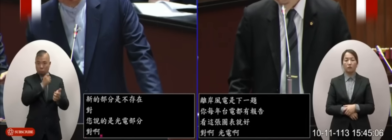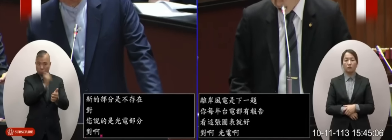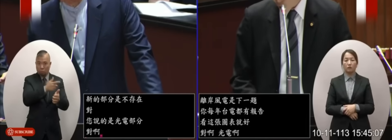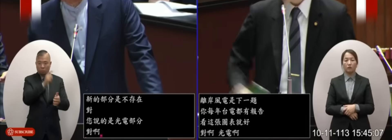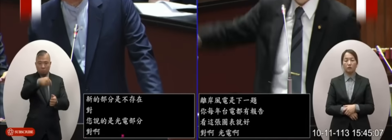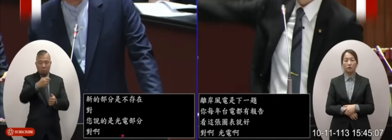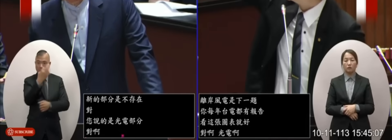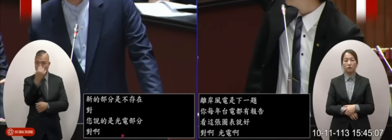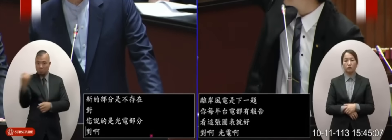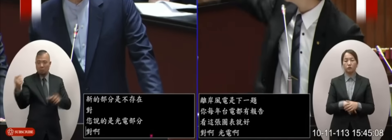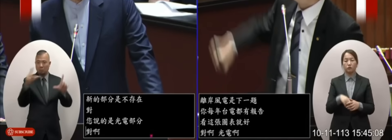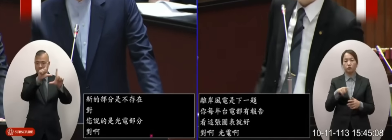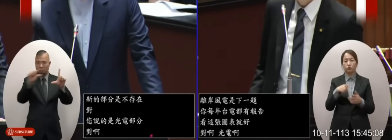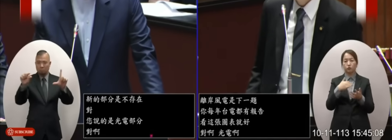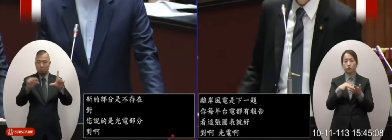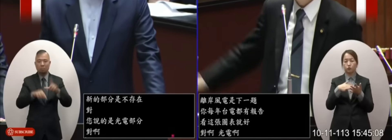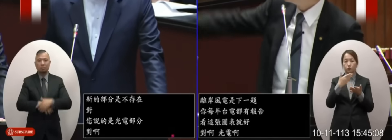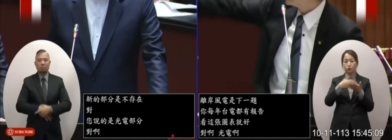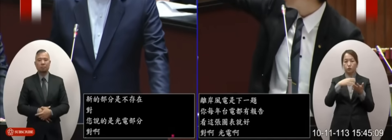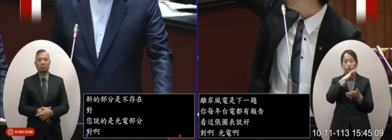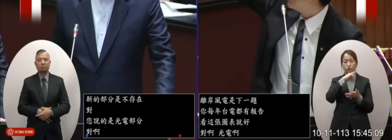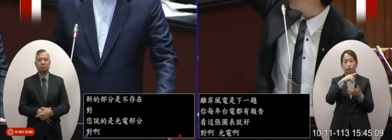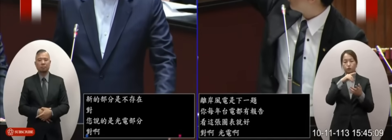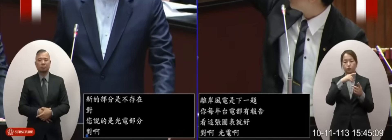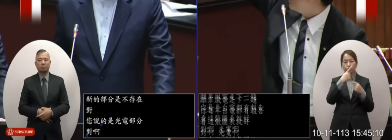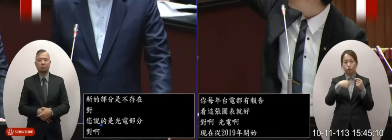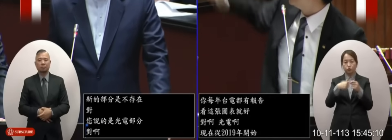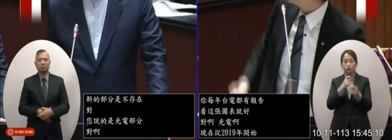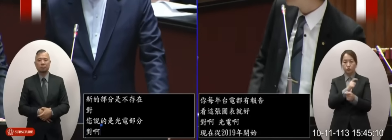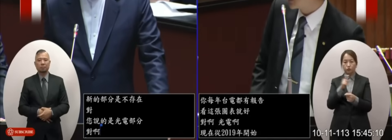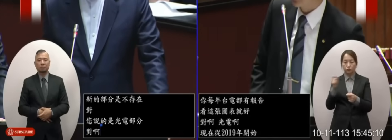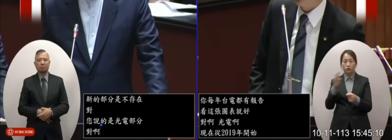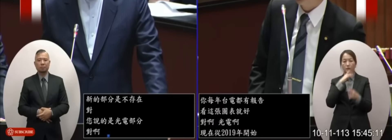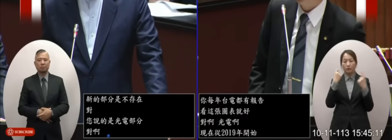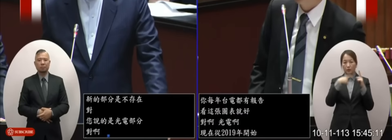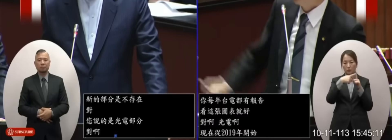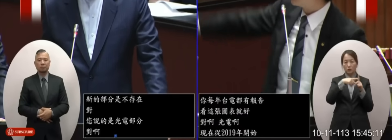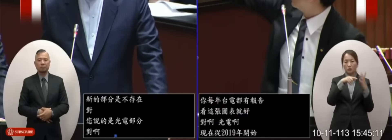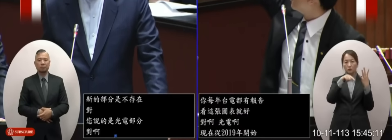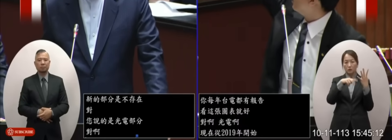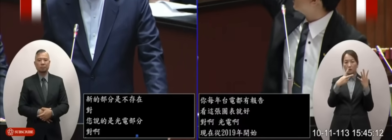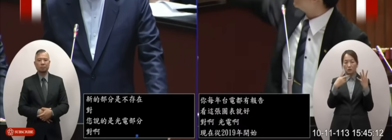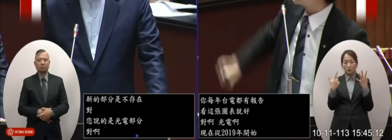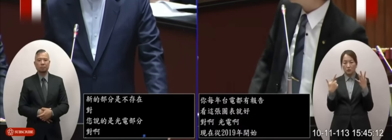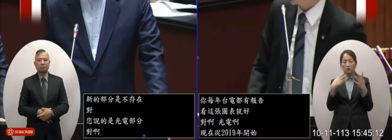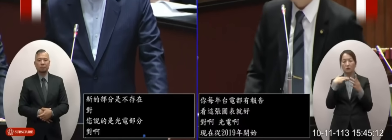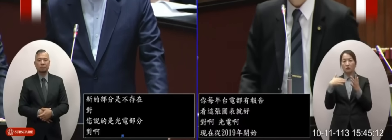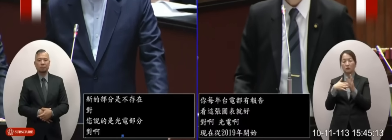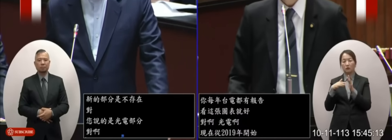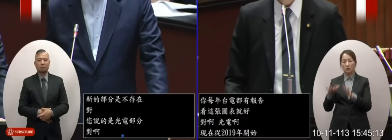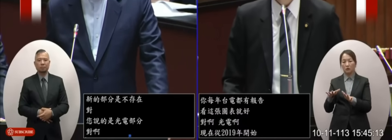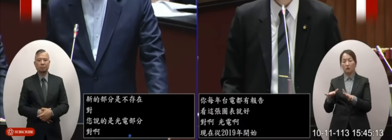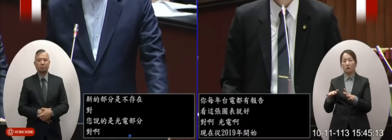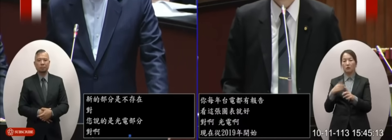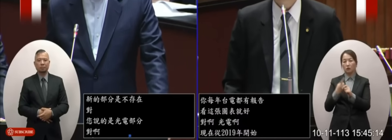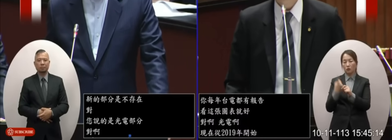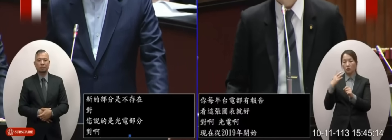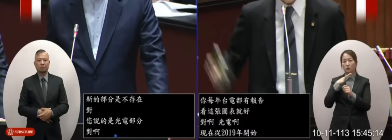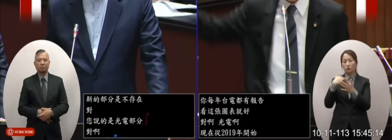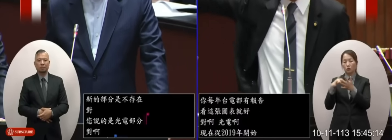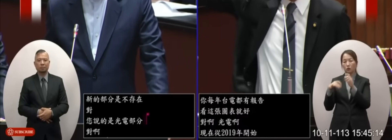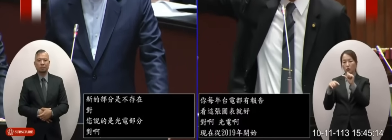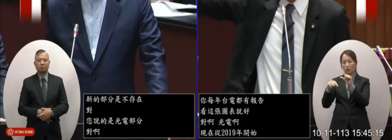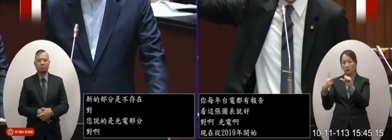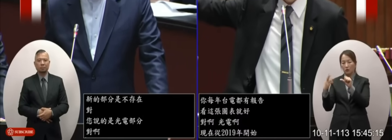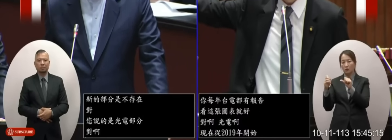下走的， 哪有往下走？你看折线图，平均购价从一度4.26，到了2023的资料是